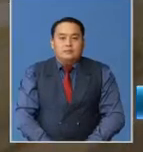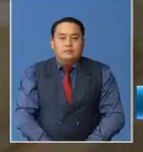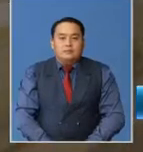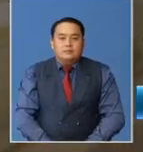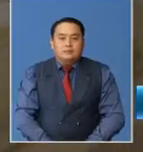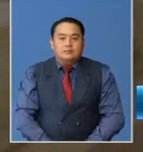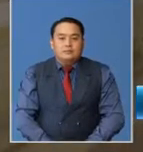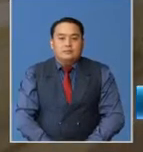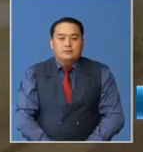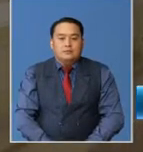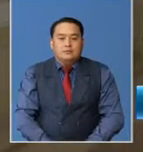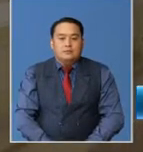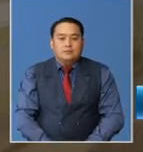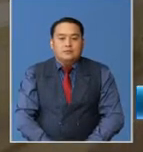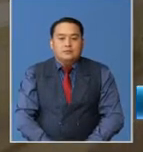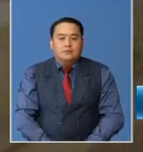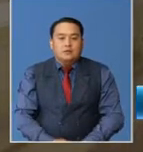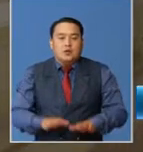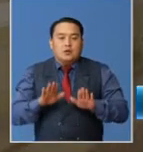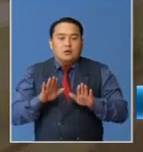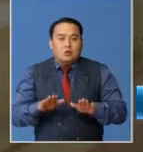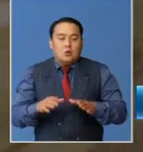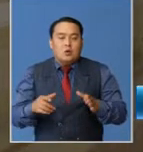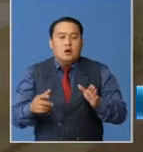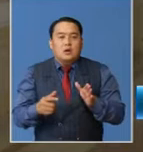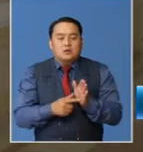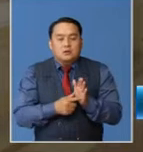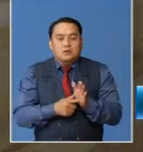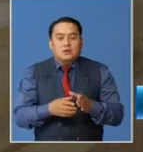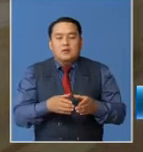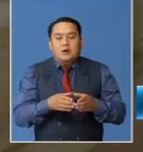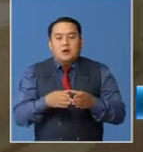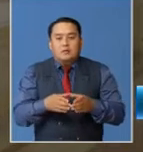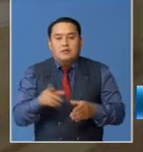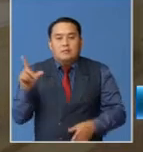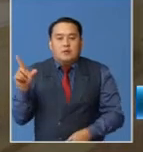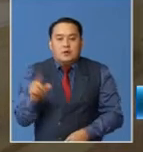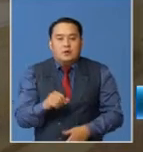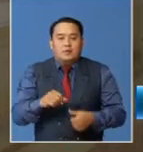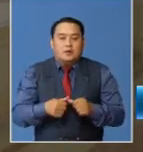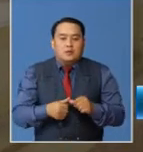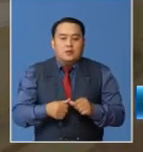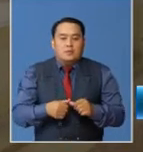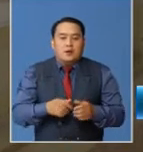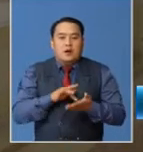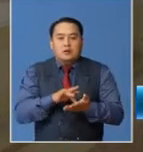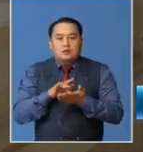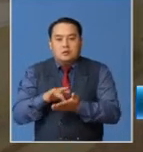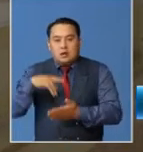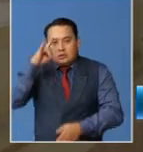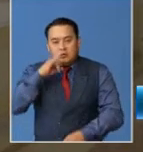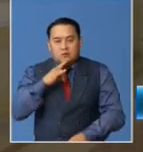Только с филармонии приехали 7 коллективов. Это уже постоянные коллективы, которые ездят по Казахстану.